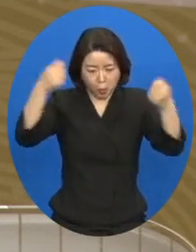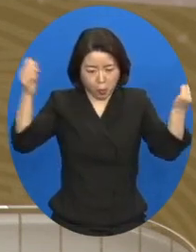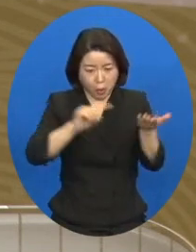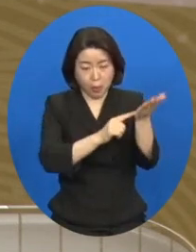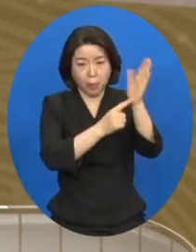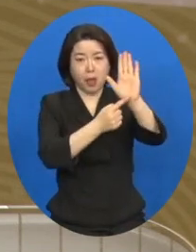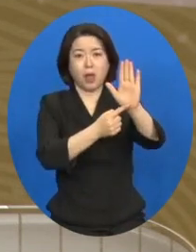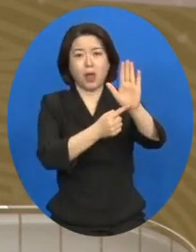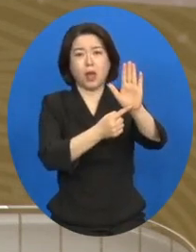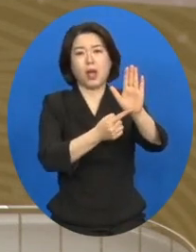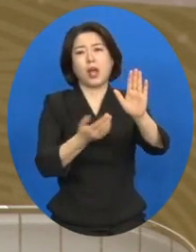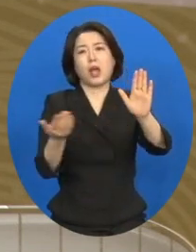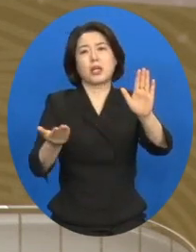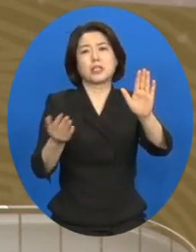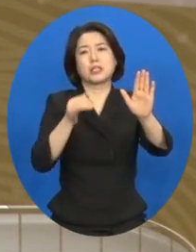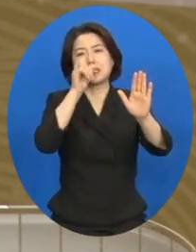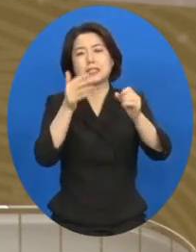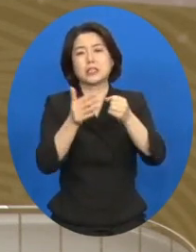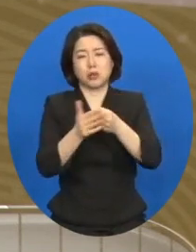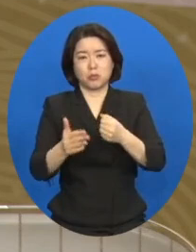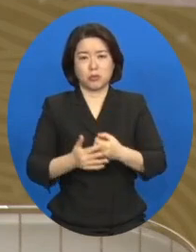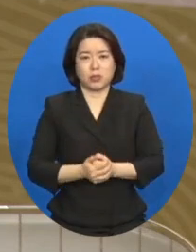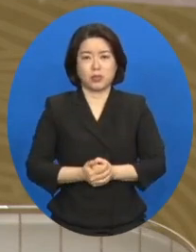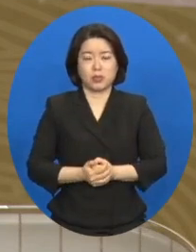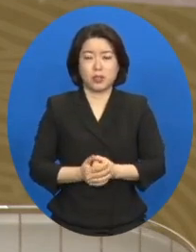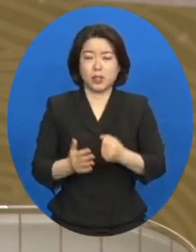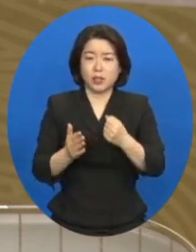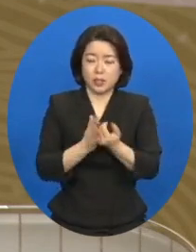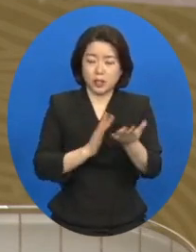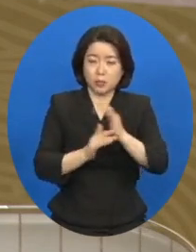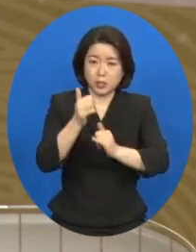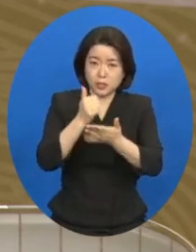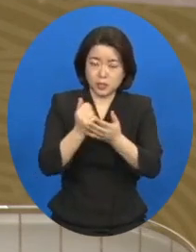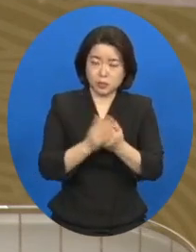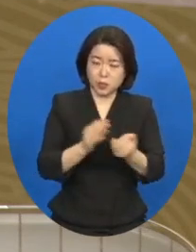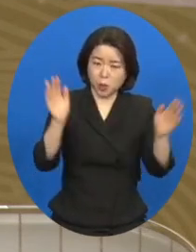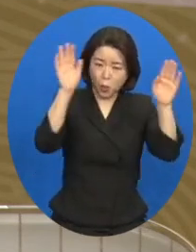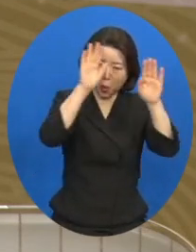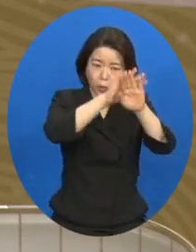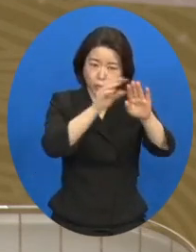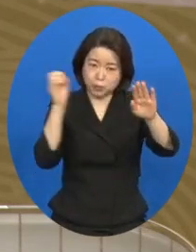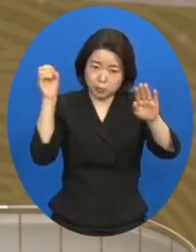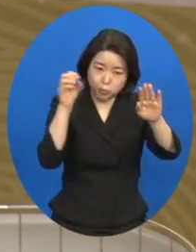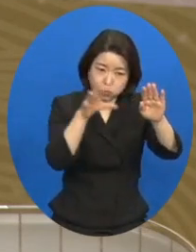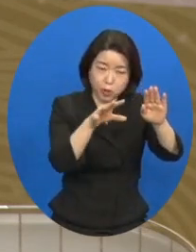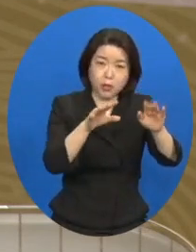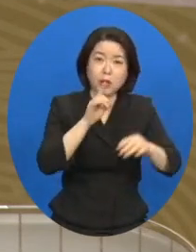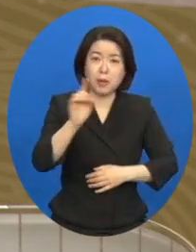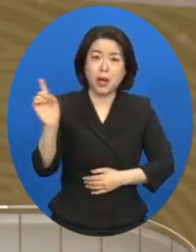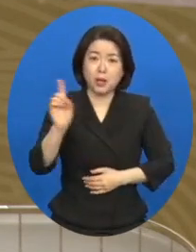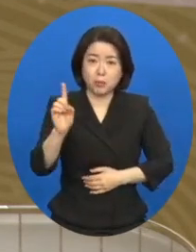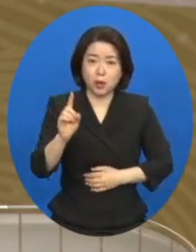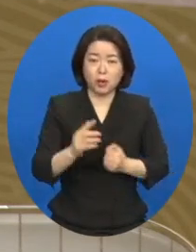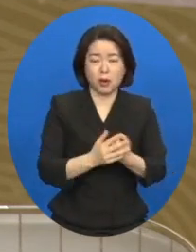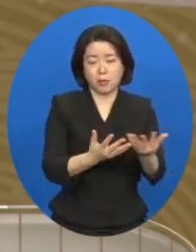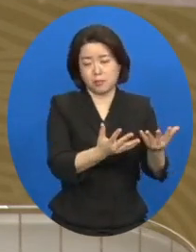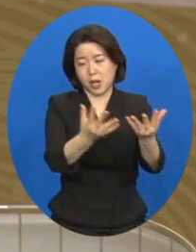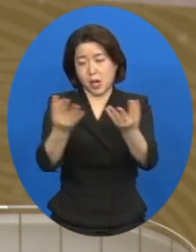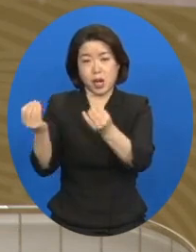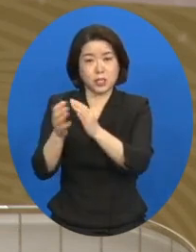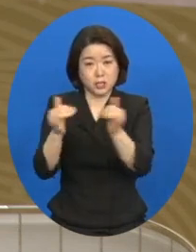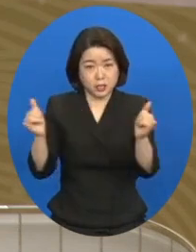역할도 하기 때문입니다. 그러므로 예수님이 어둠 속에 비쳤다는 말은 많은